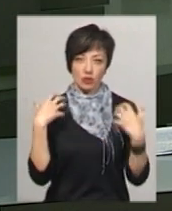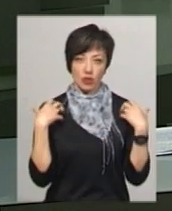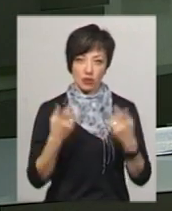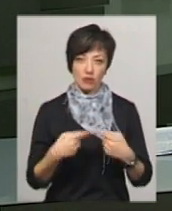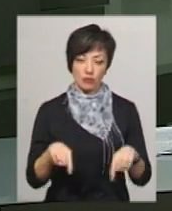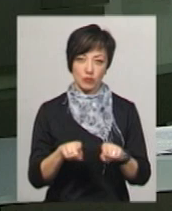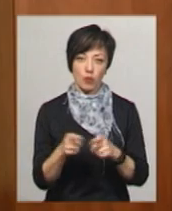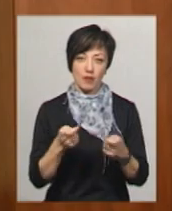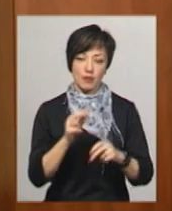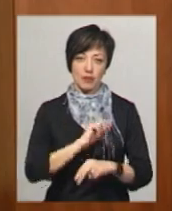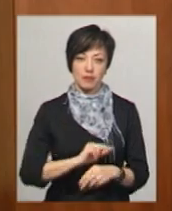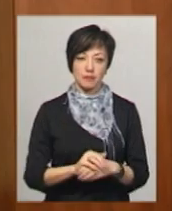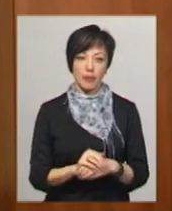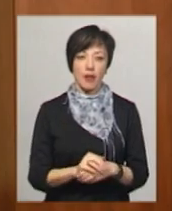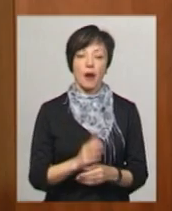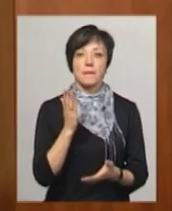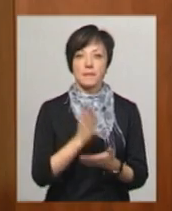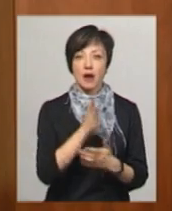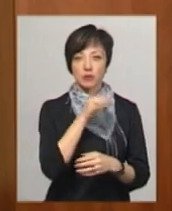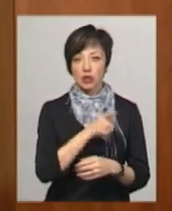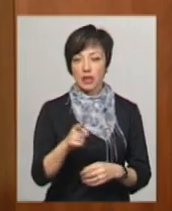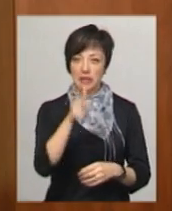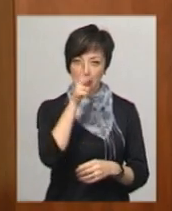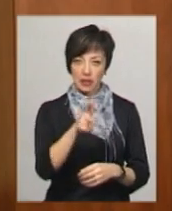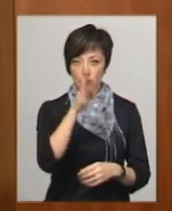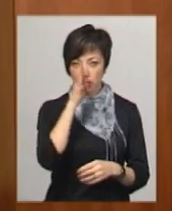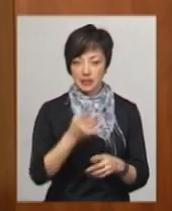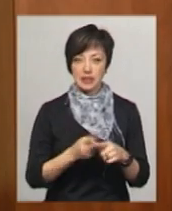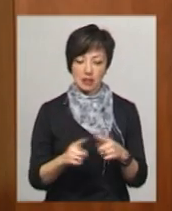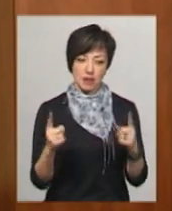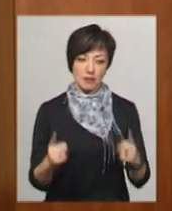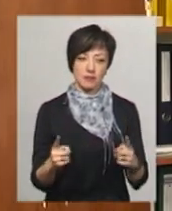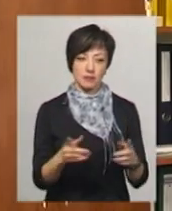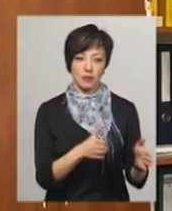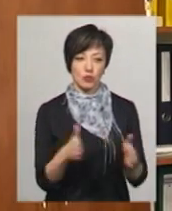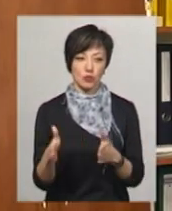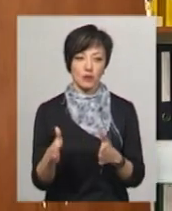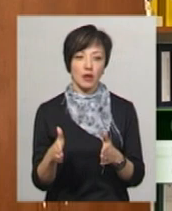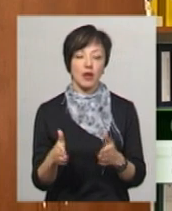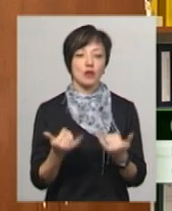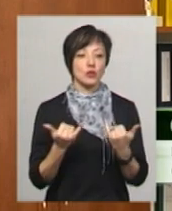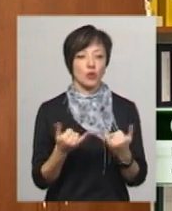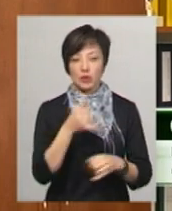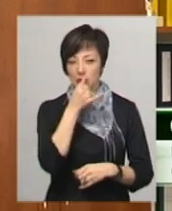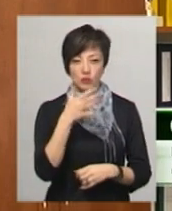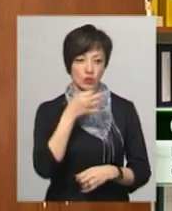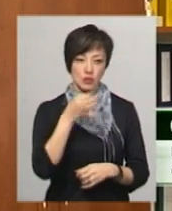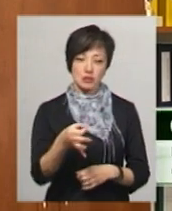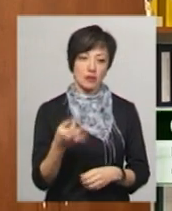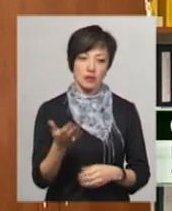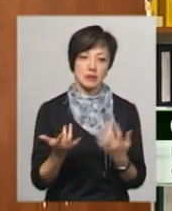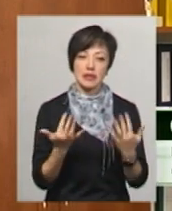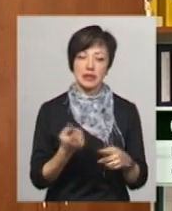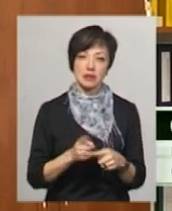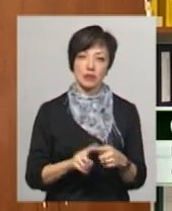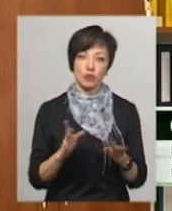Воронецький. Маємо час, 3-4 місяці, оце маємо для підготовки. Сьогодні я не можу сказати вам, скільки